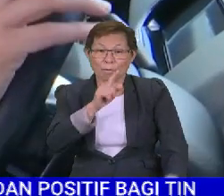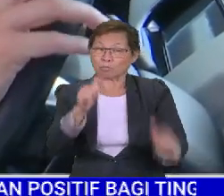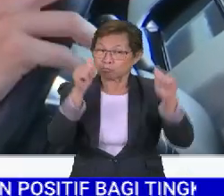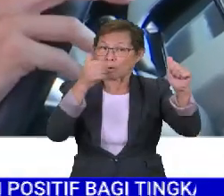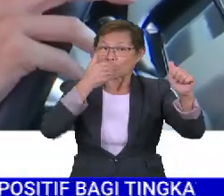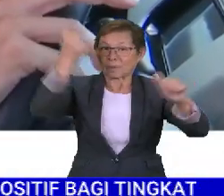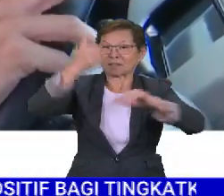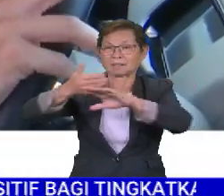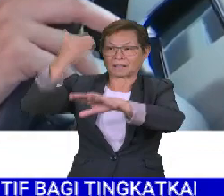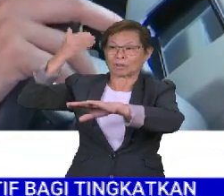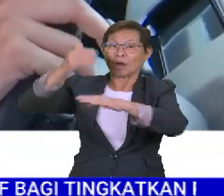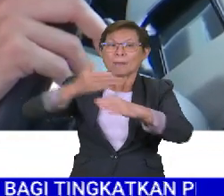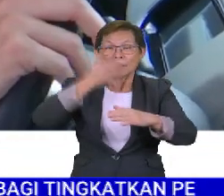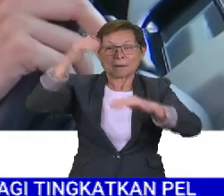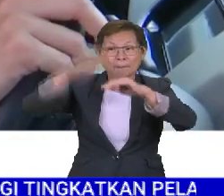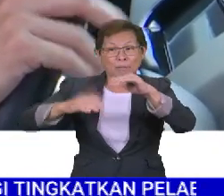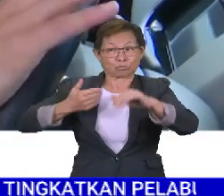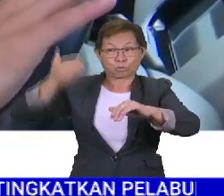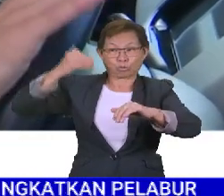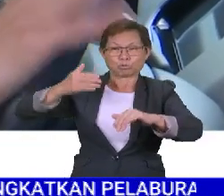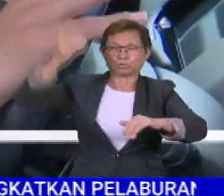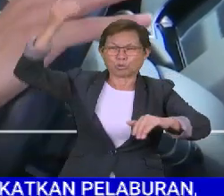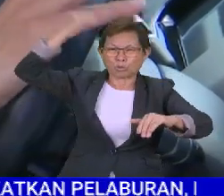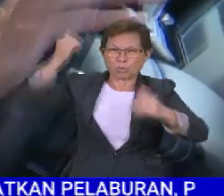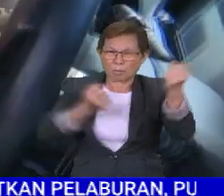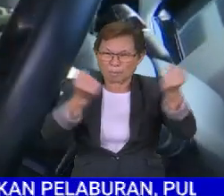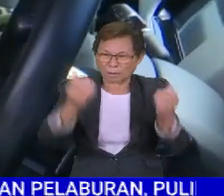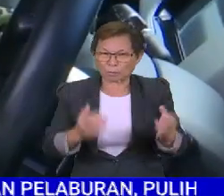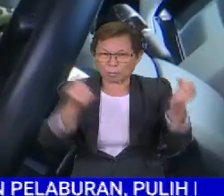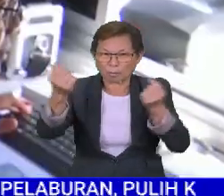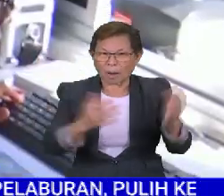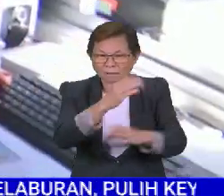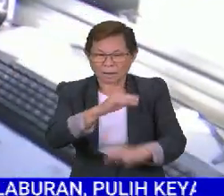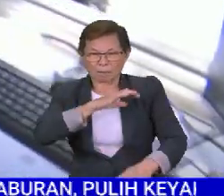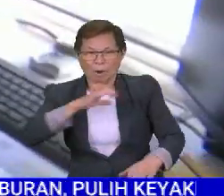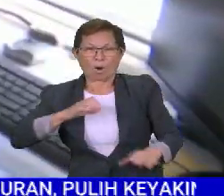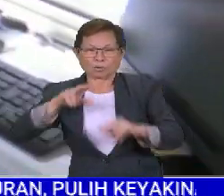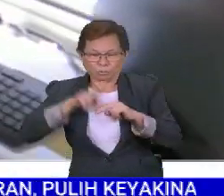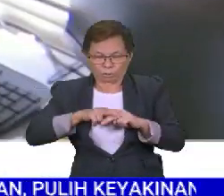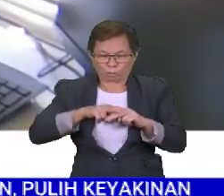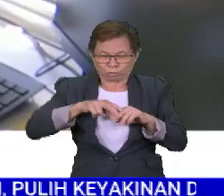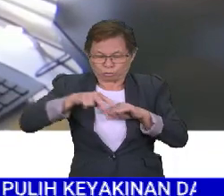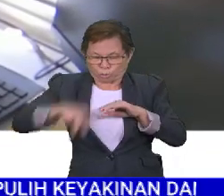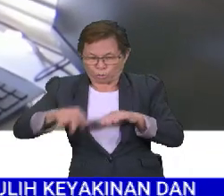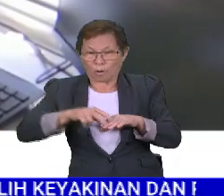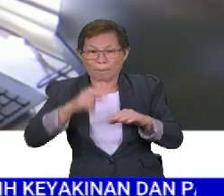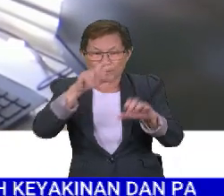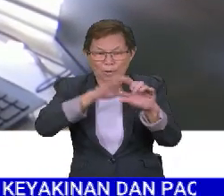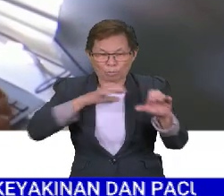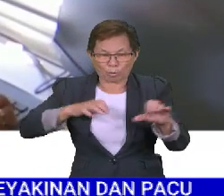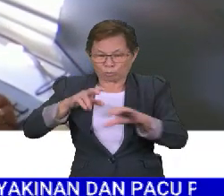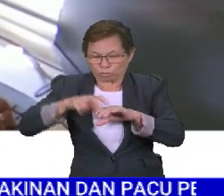bagus daripada yang sebelum. Sebab sebelum tu semua pemandu dengan yang penumpang akan menurun dan